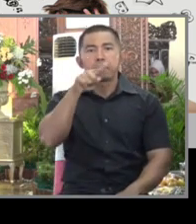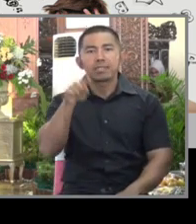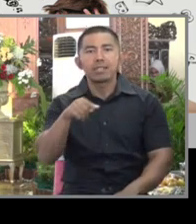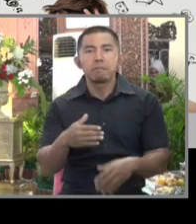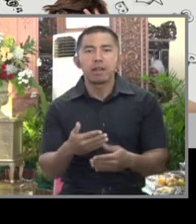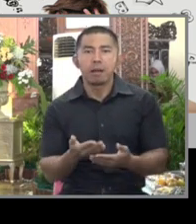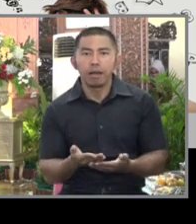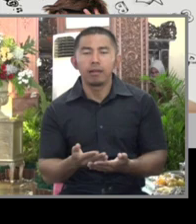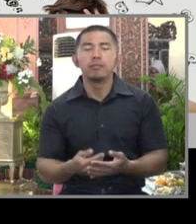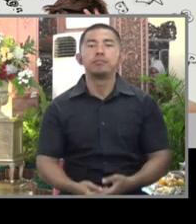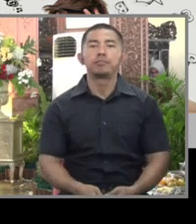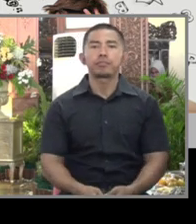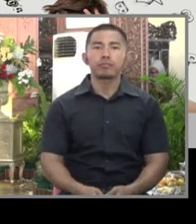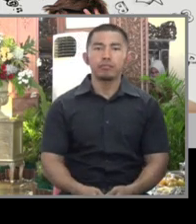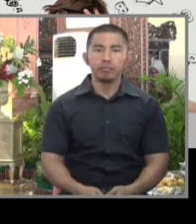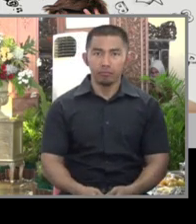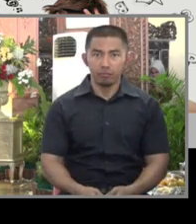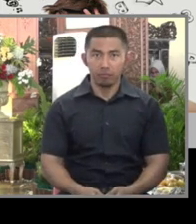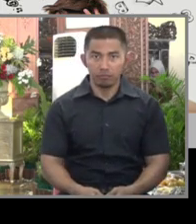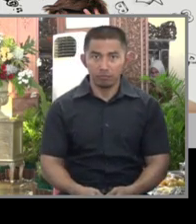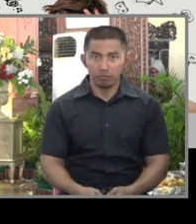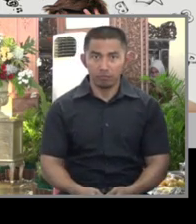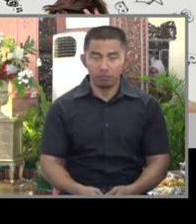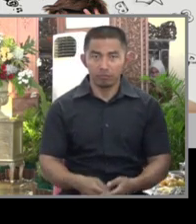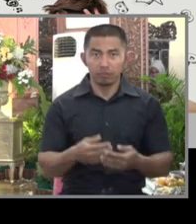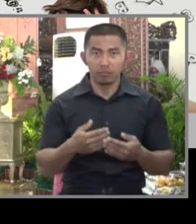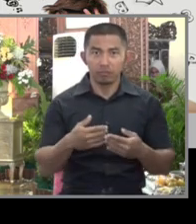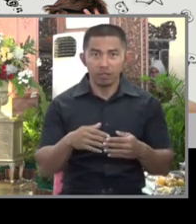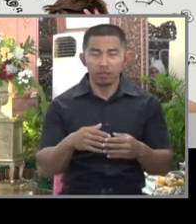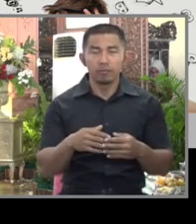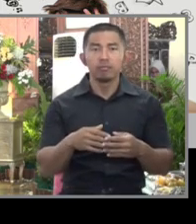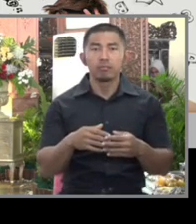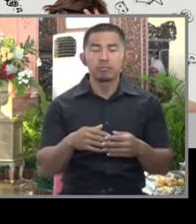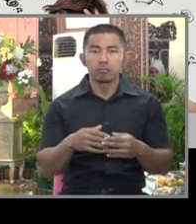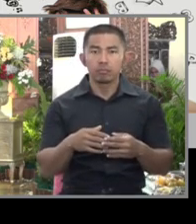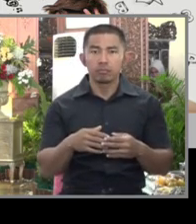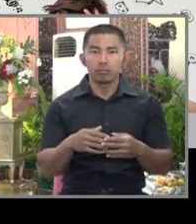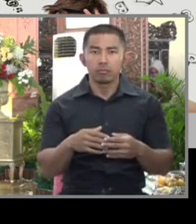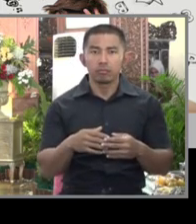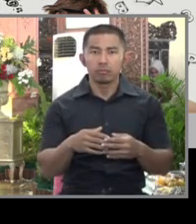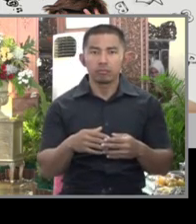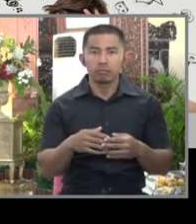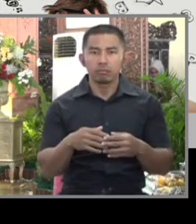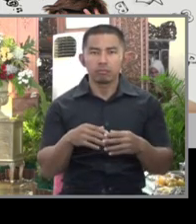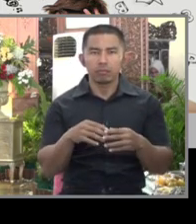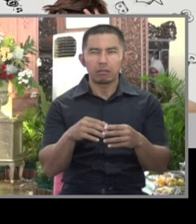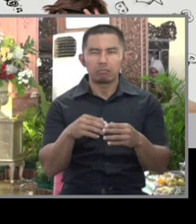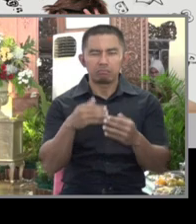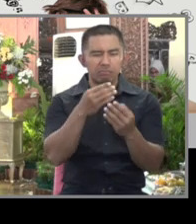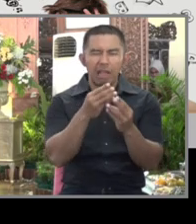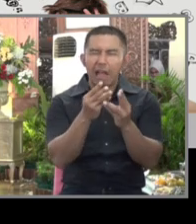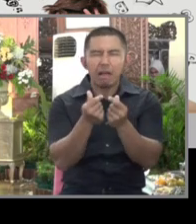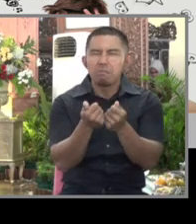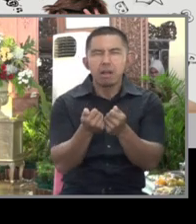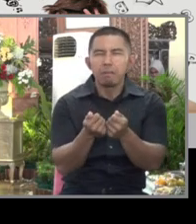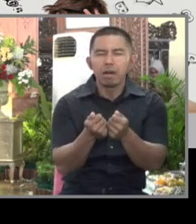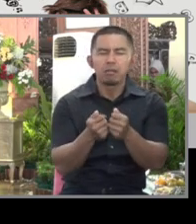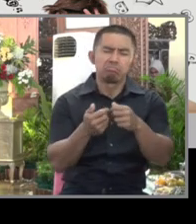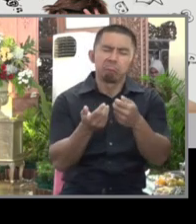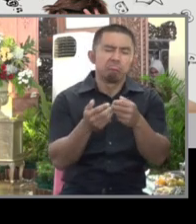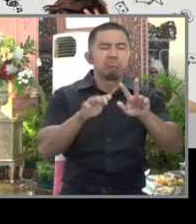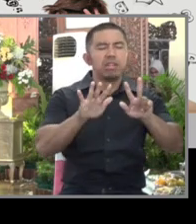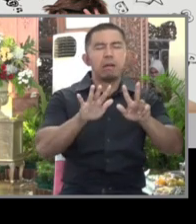lanjut temuan hasil pengawasan yang telah ditindaklanjuti masih berada pada angka